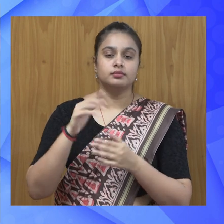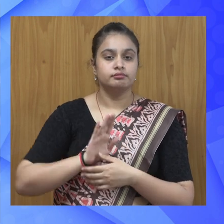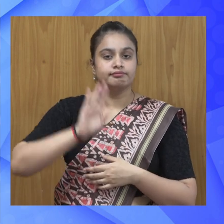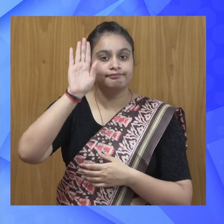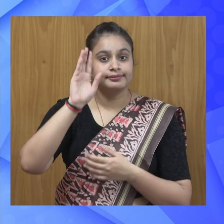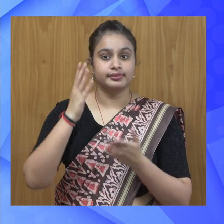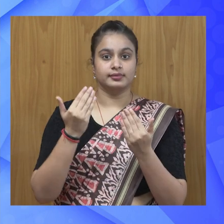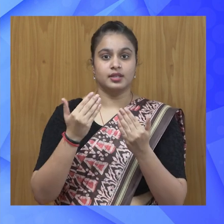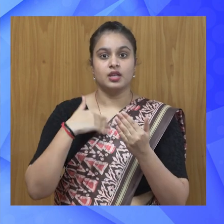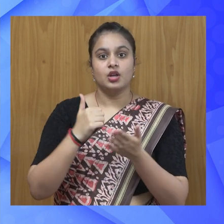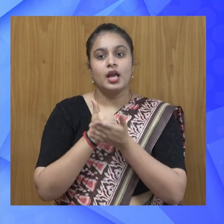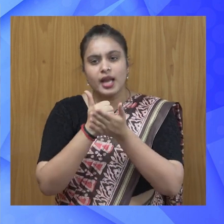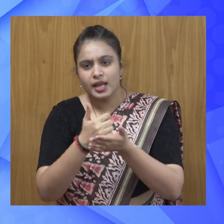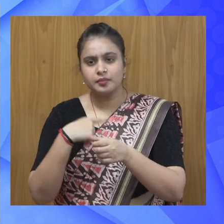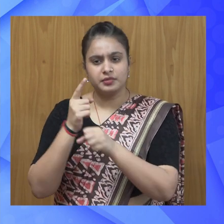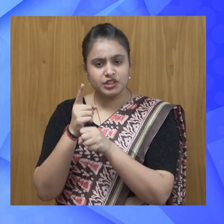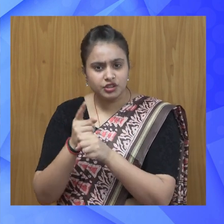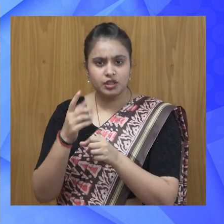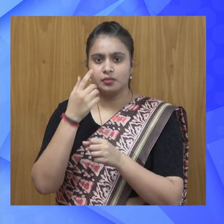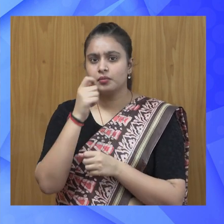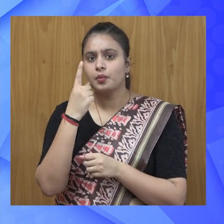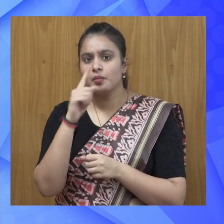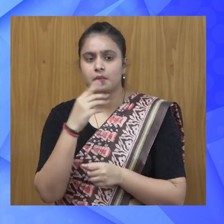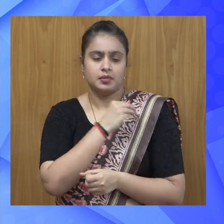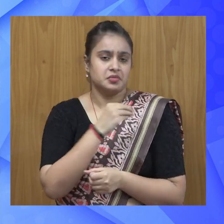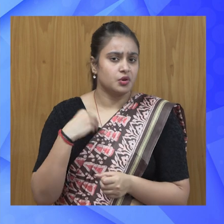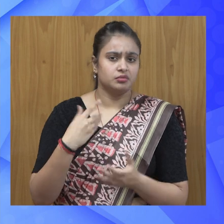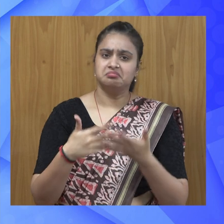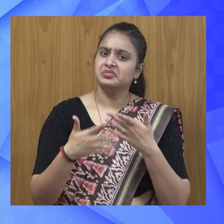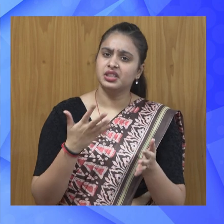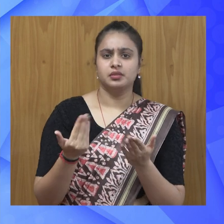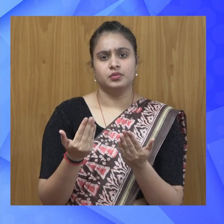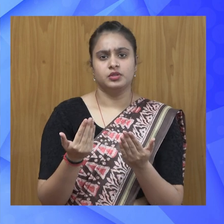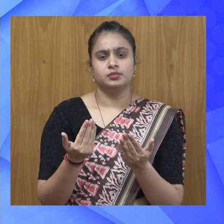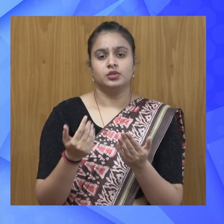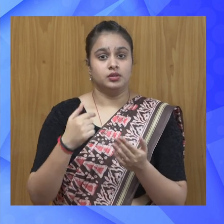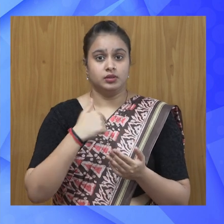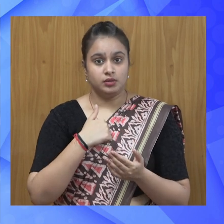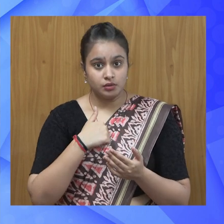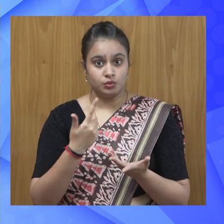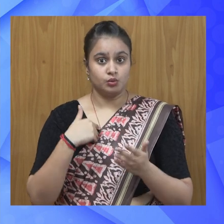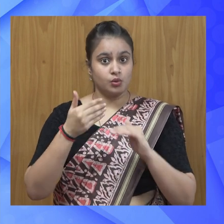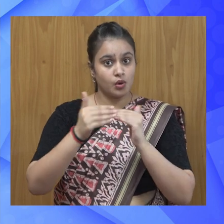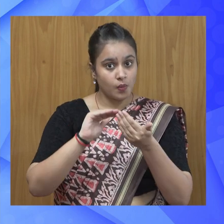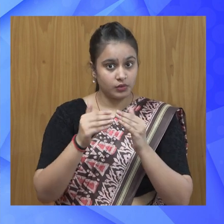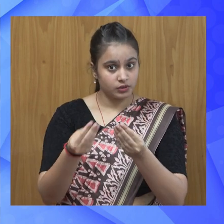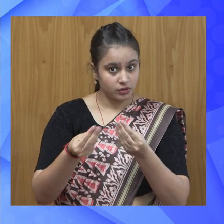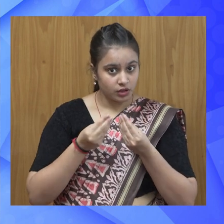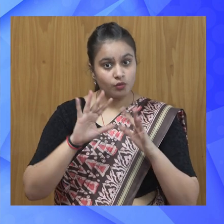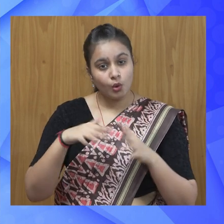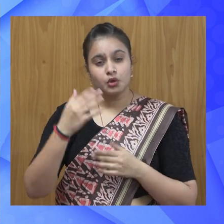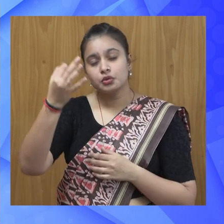करें मदद के लिए, मांगे टीचर से, पेरेंट्स से, डॉक्टर से, और जो भी खुद को चुनौती दे और कुछ नया अलग